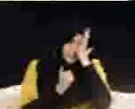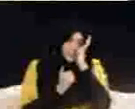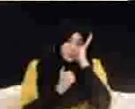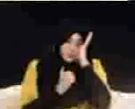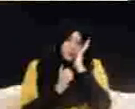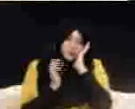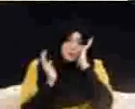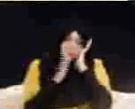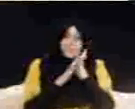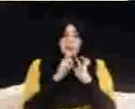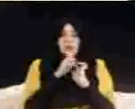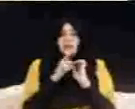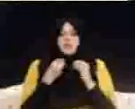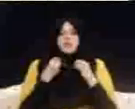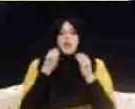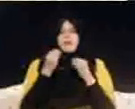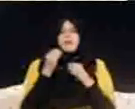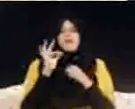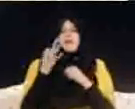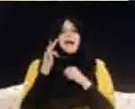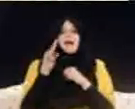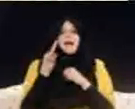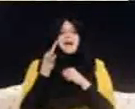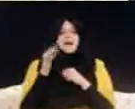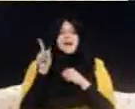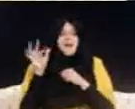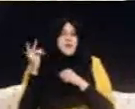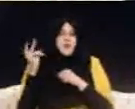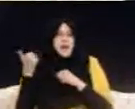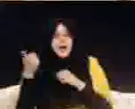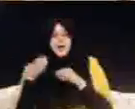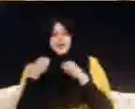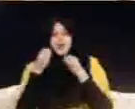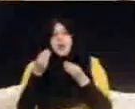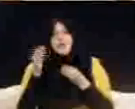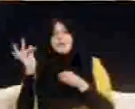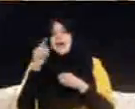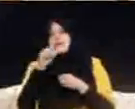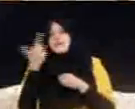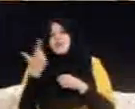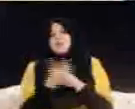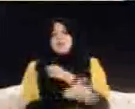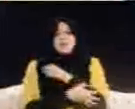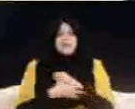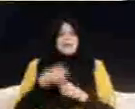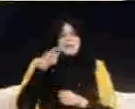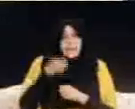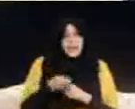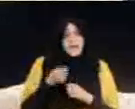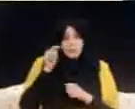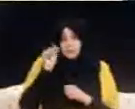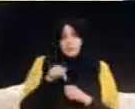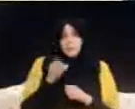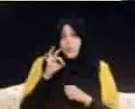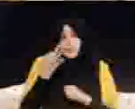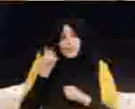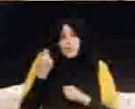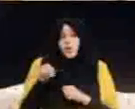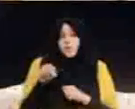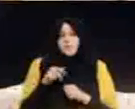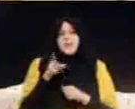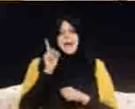إعطاء الأخ زكاة لإخوته، يعني الفقراء الذين يحتاجون إليه، هل يصح أو لا؟